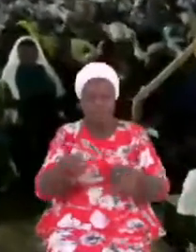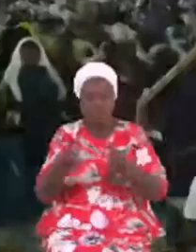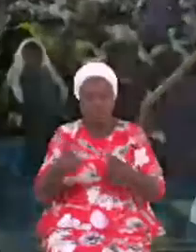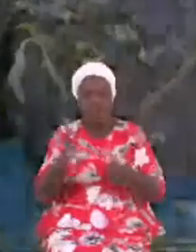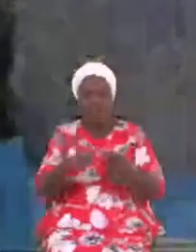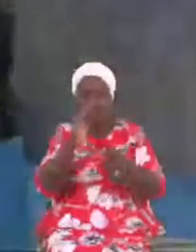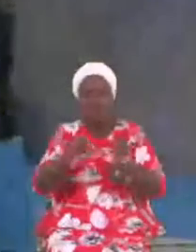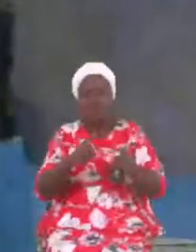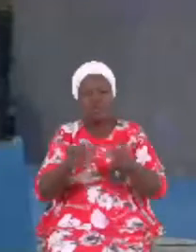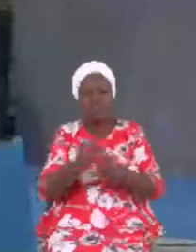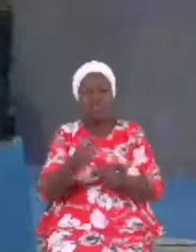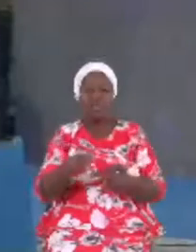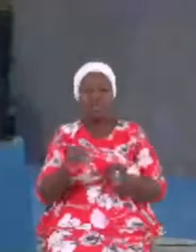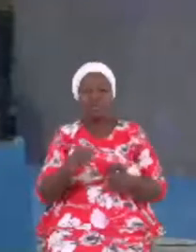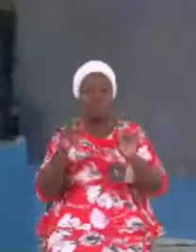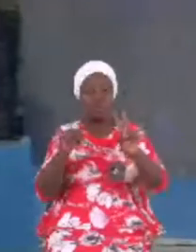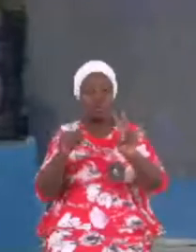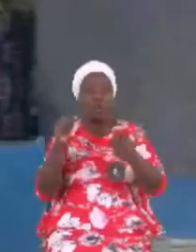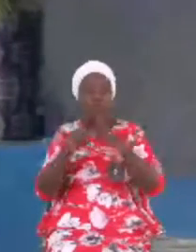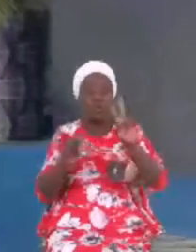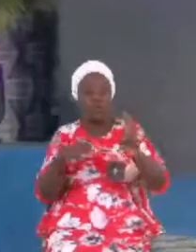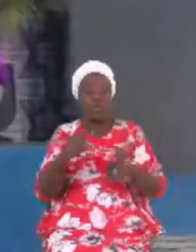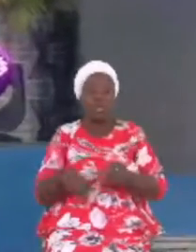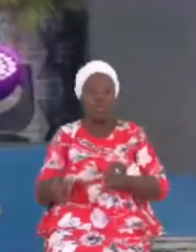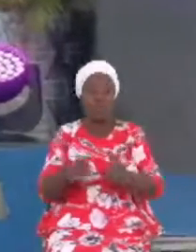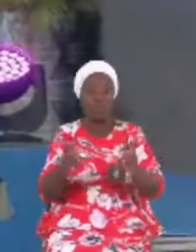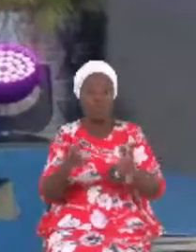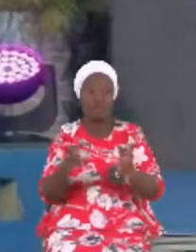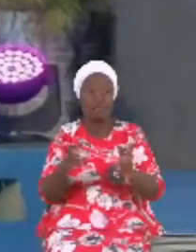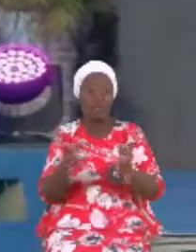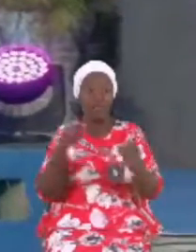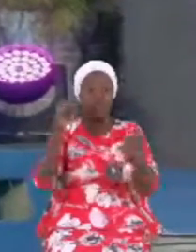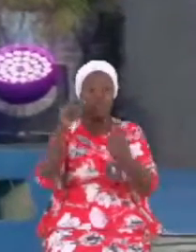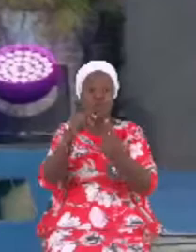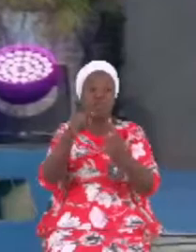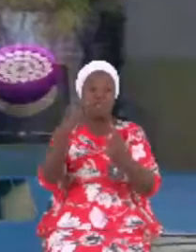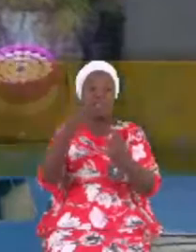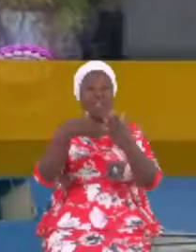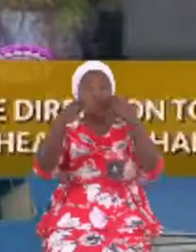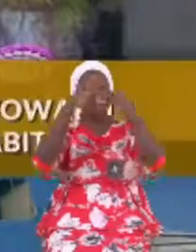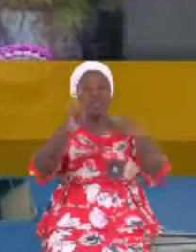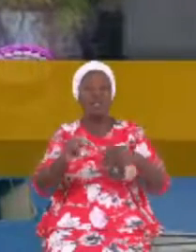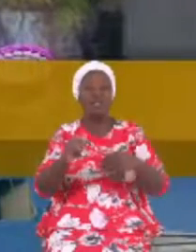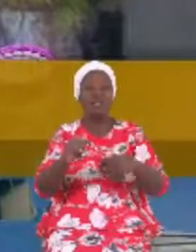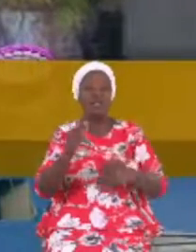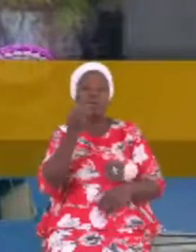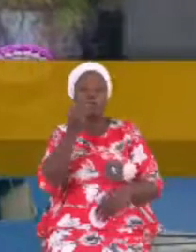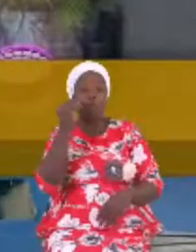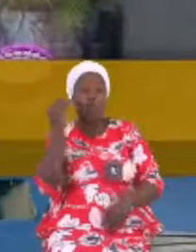pour pouvoir aller là-bas. Deuxième point, la direction vers la demeure céleste.